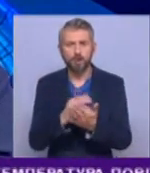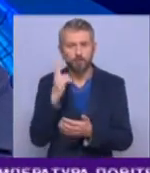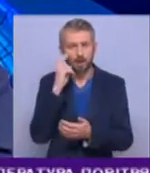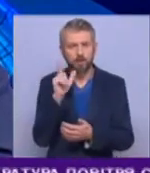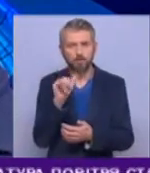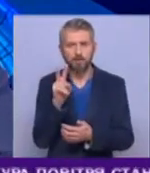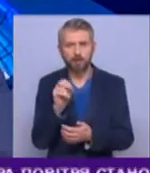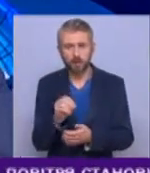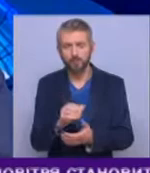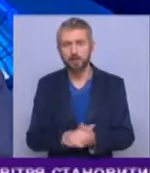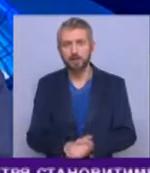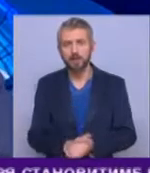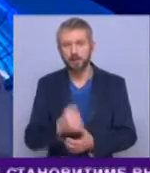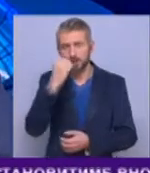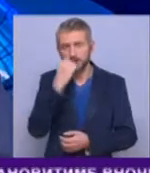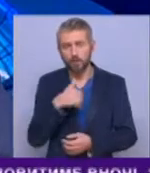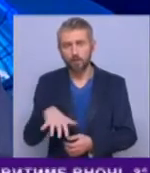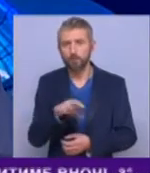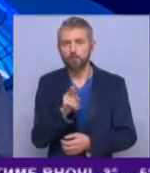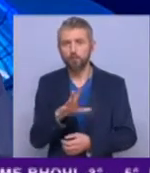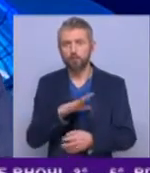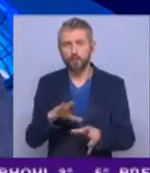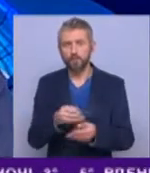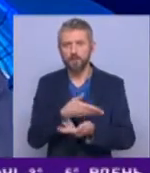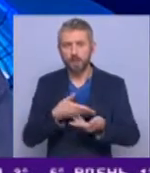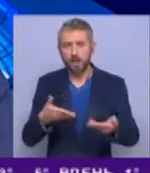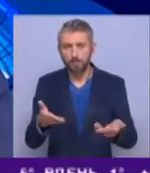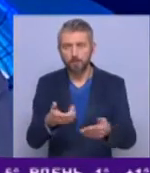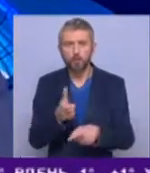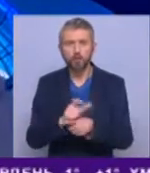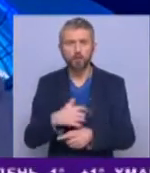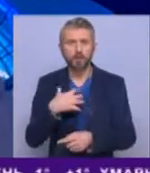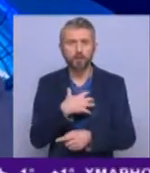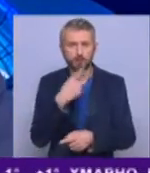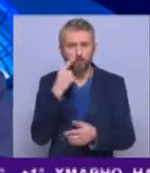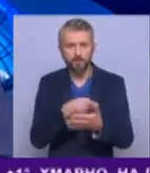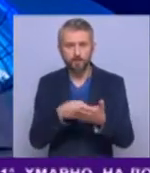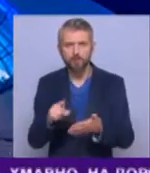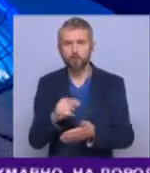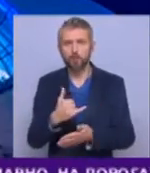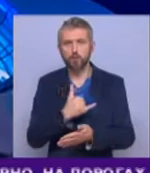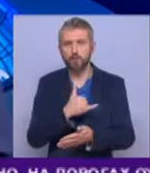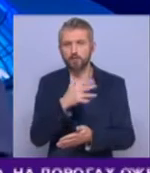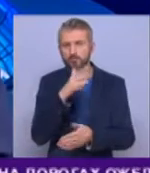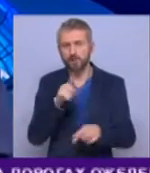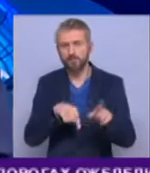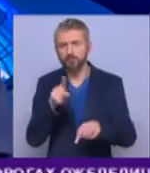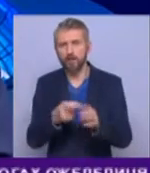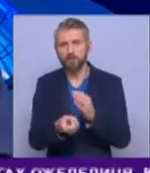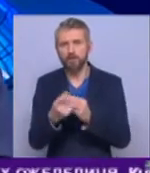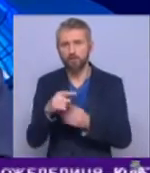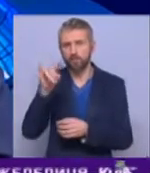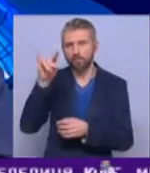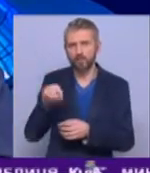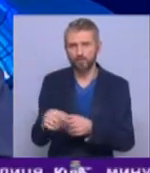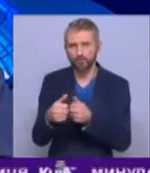Лайв». Мене звуть Василь Климчук. Я дякую всім, хто провів цей час разом з нами. Дуже важливо відзначити, що в нас час від часу з'являлося полі вікно